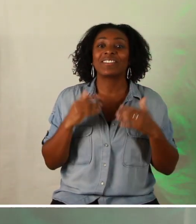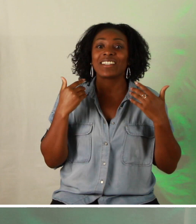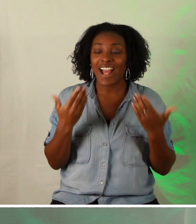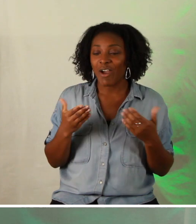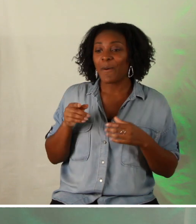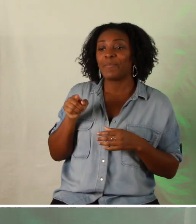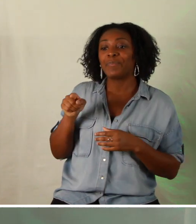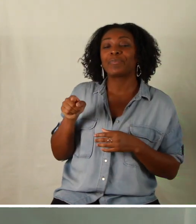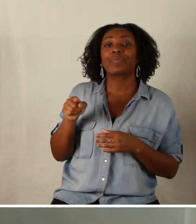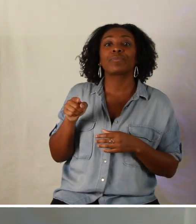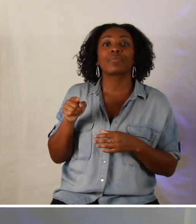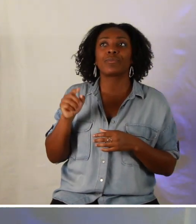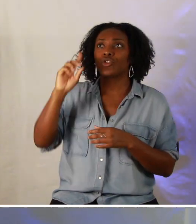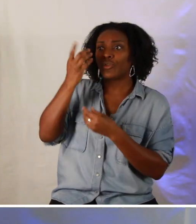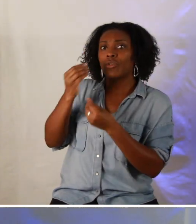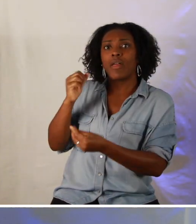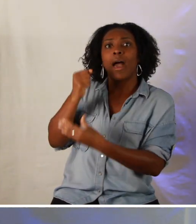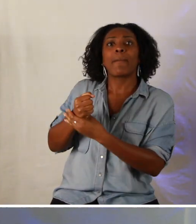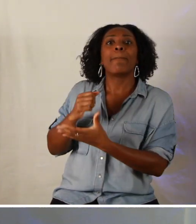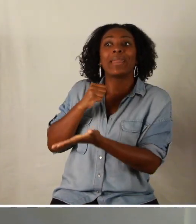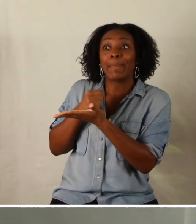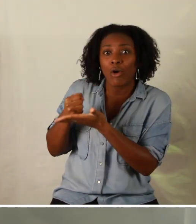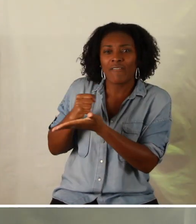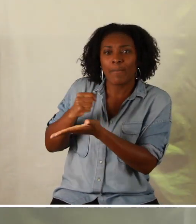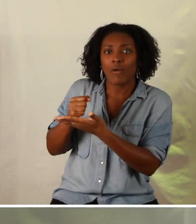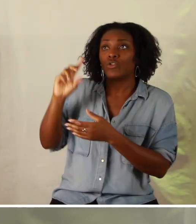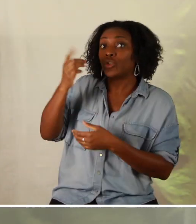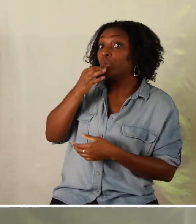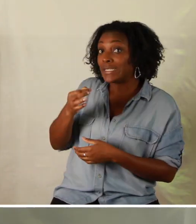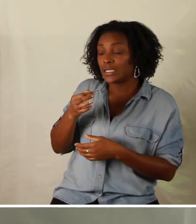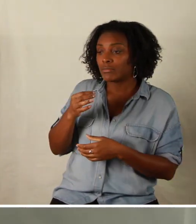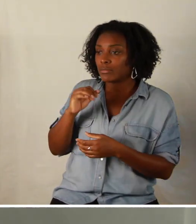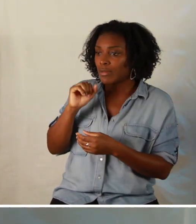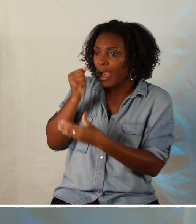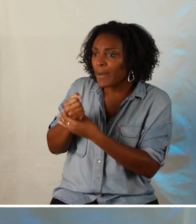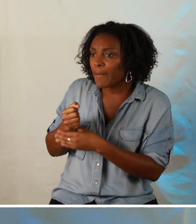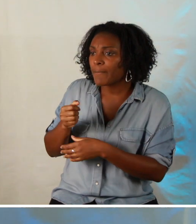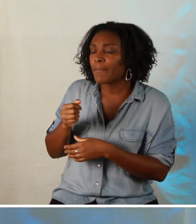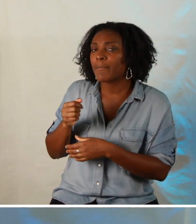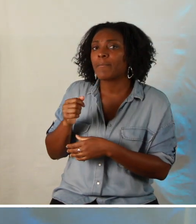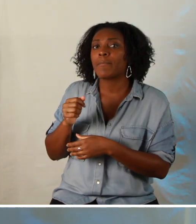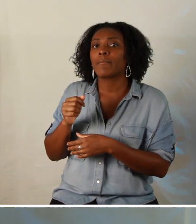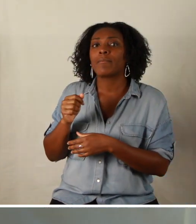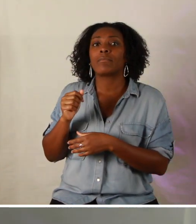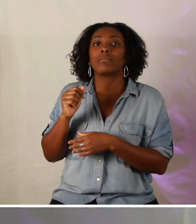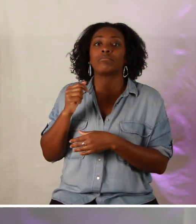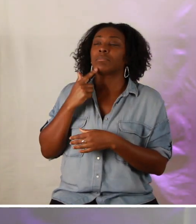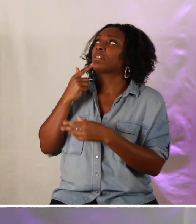ces choses, Dieu mit Abraham à l'épreuve et lui dit « Abraham !» Et il répondit « Me